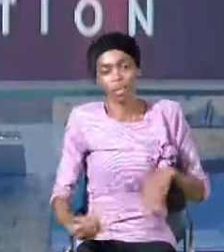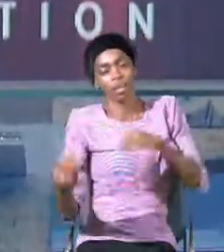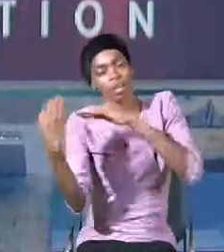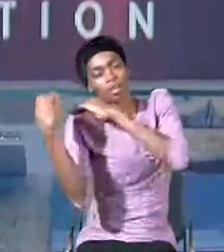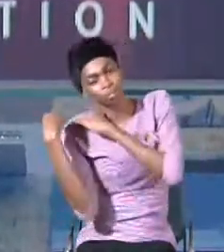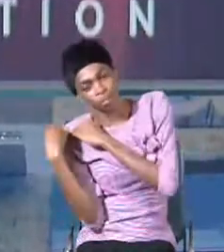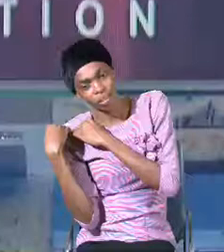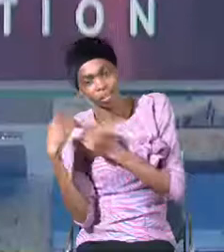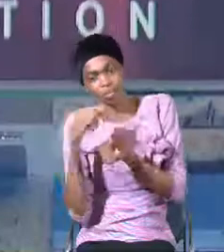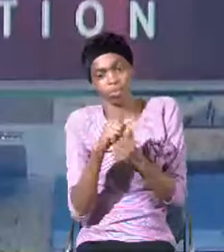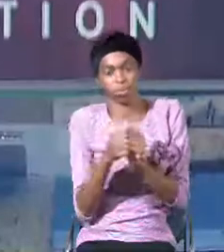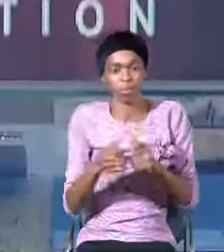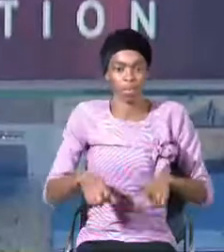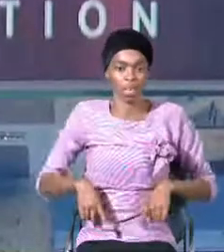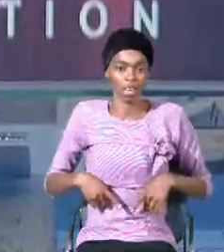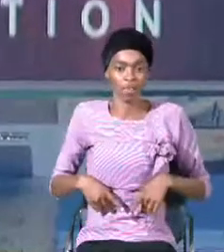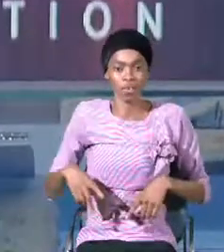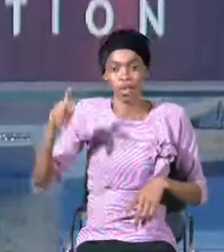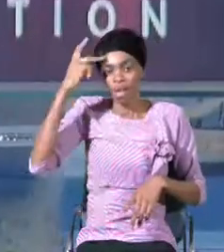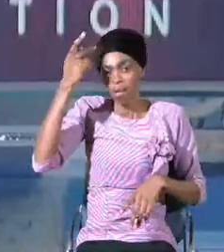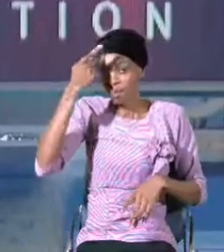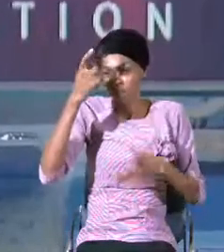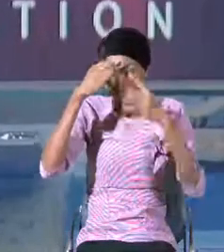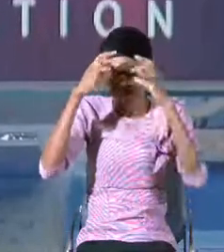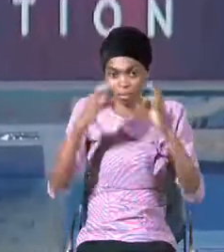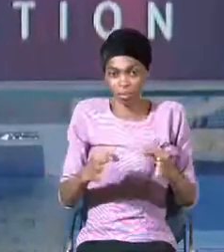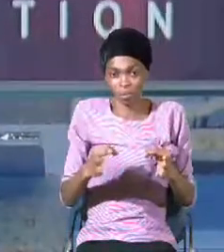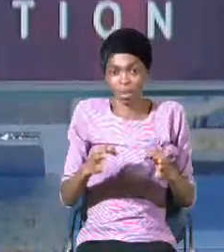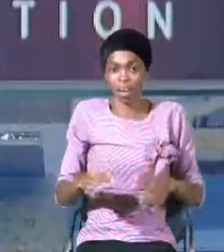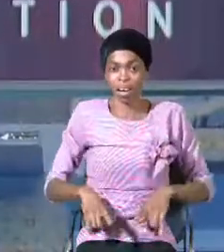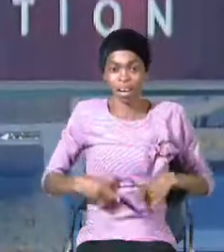problèmes, la vie motivée par un but,